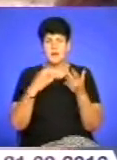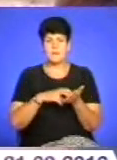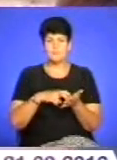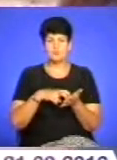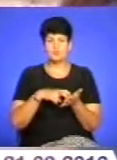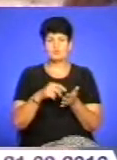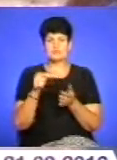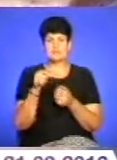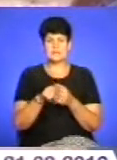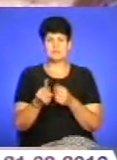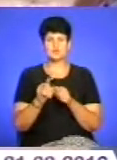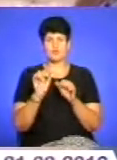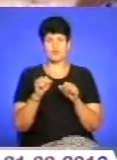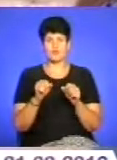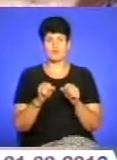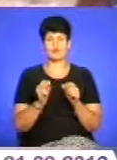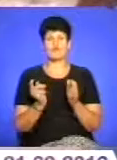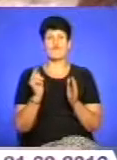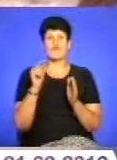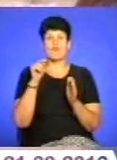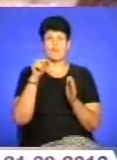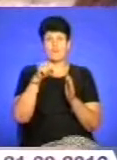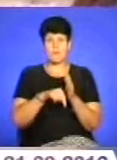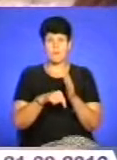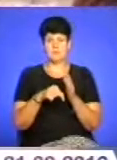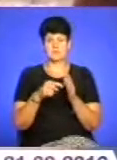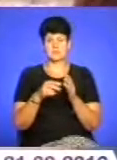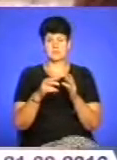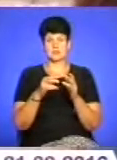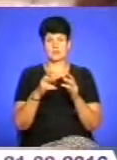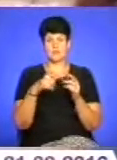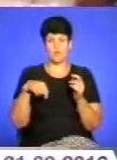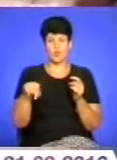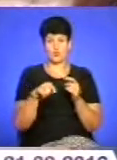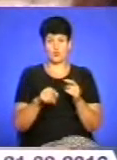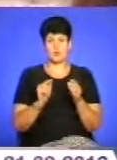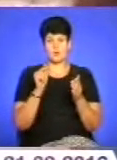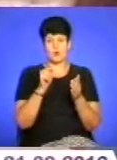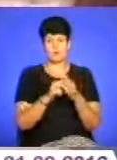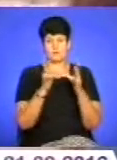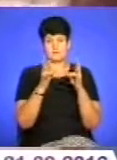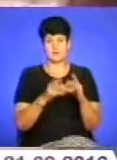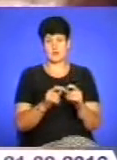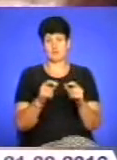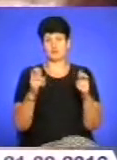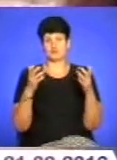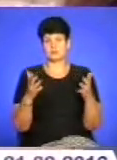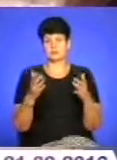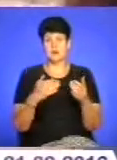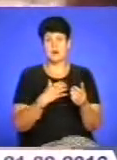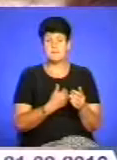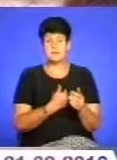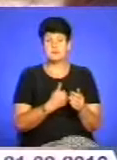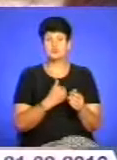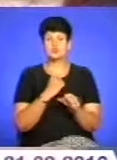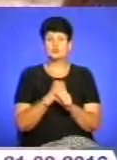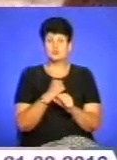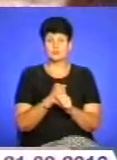що можу навіть впасти в люк і опинитися в травмпункті. Бажано би зробити якийсь